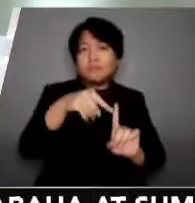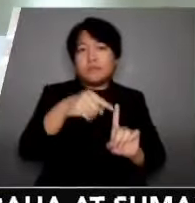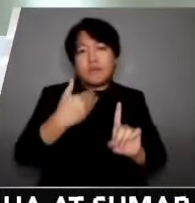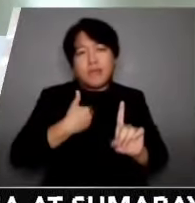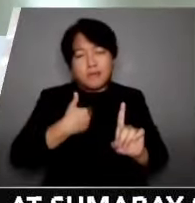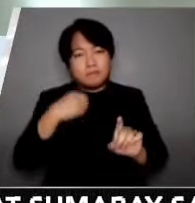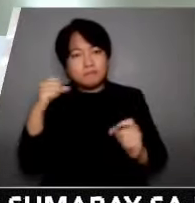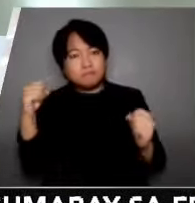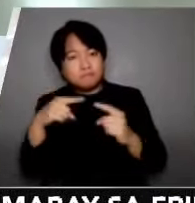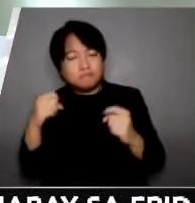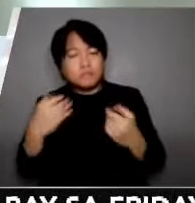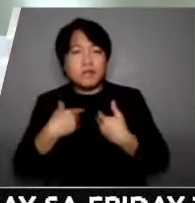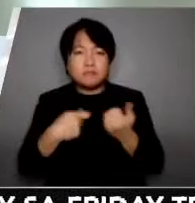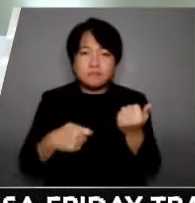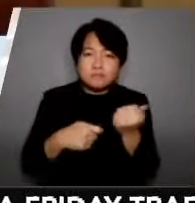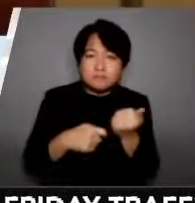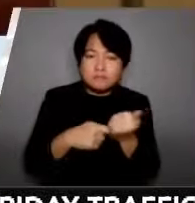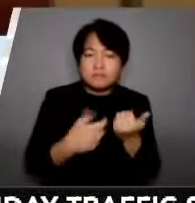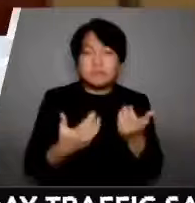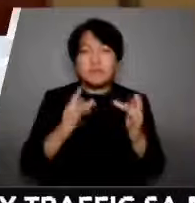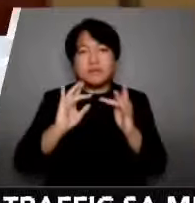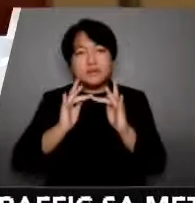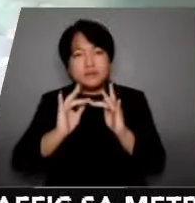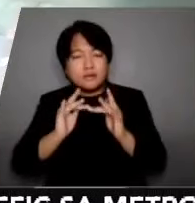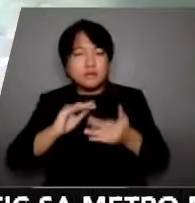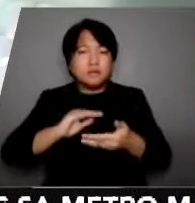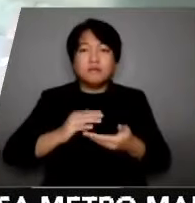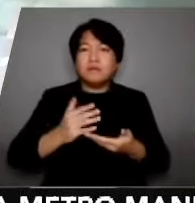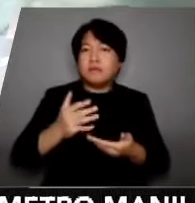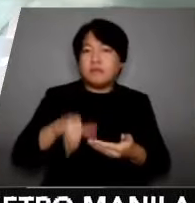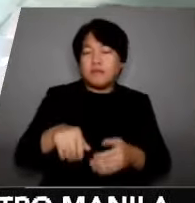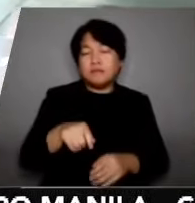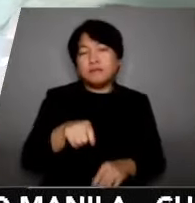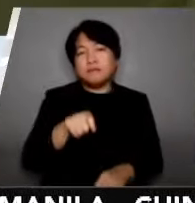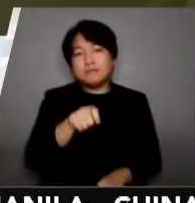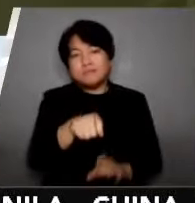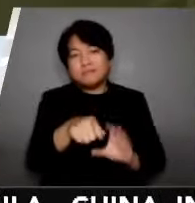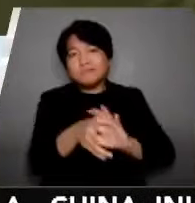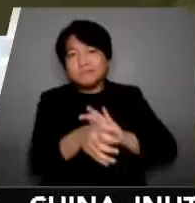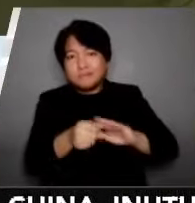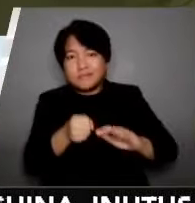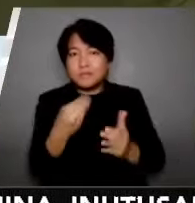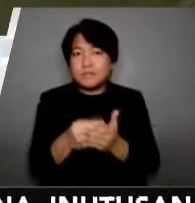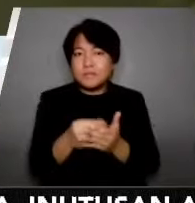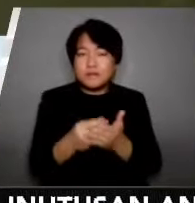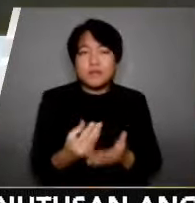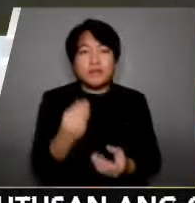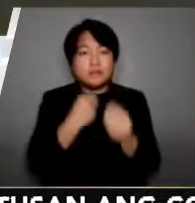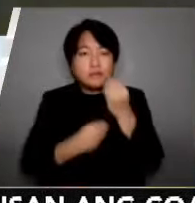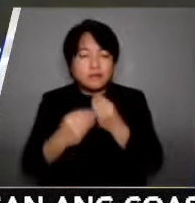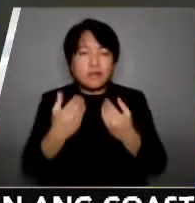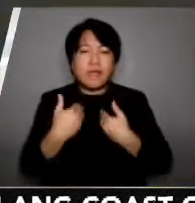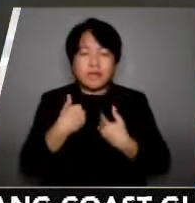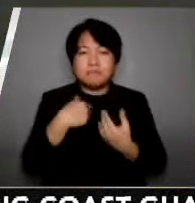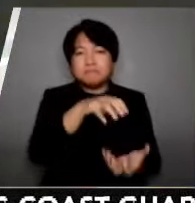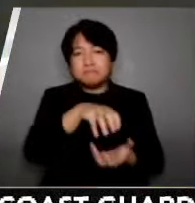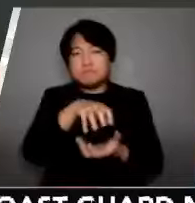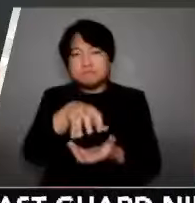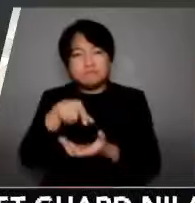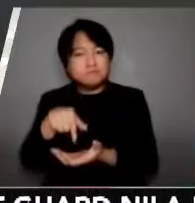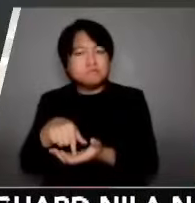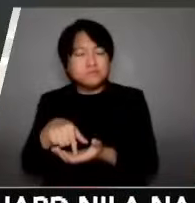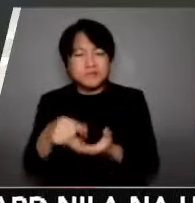station libreng internet connection ATM dining at rest area at pasalubong Center EJ Gomez